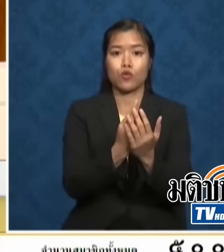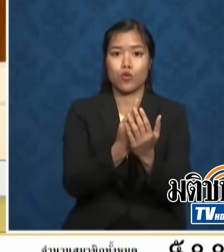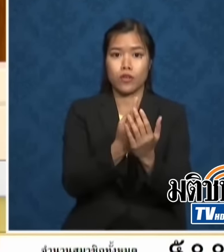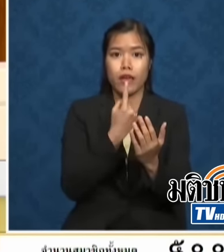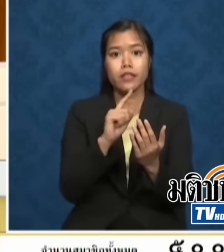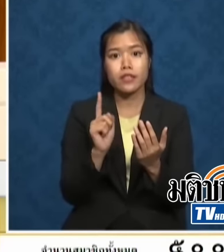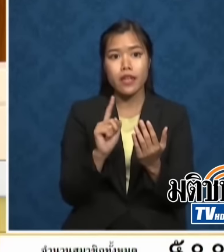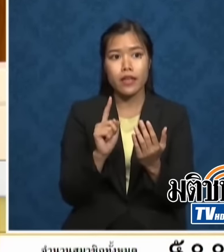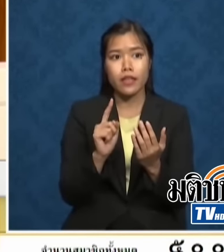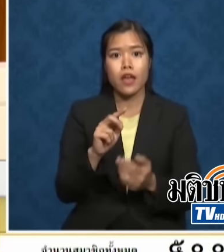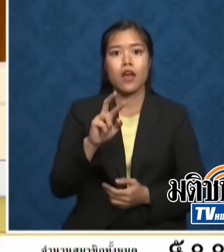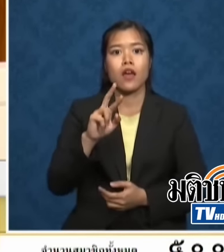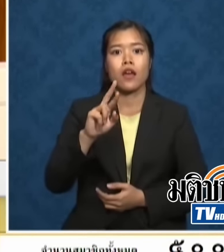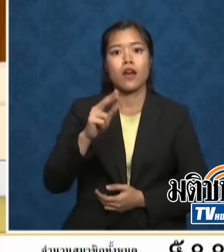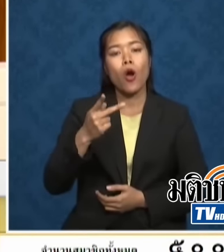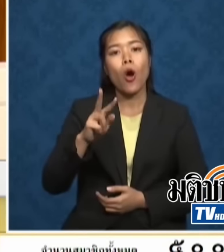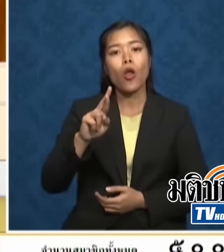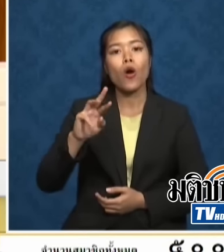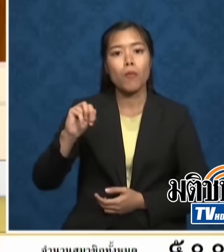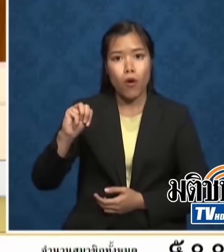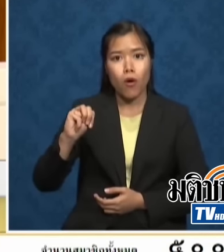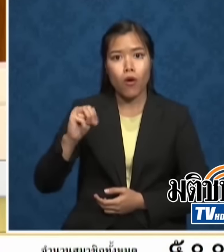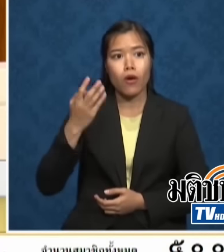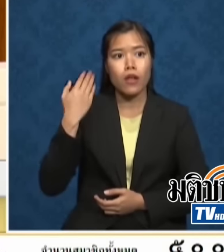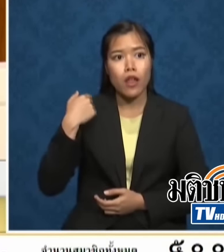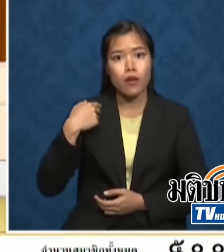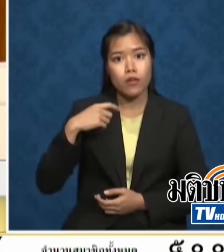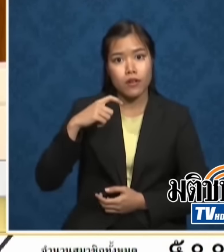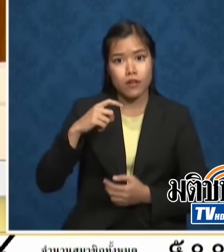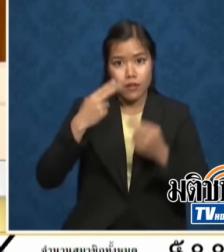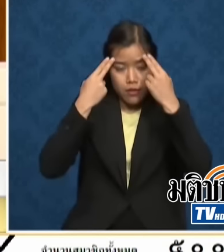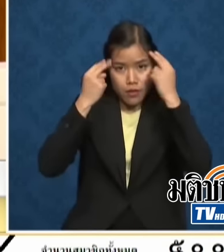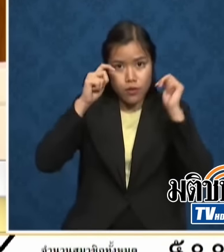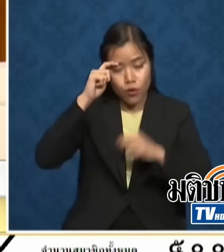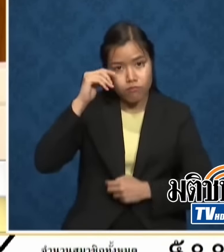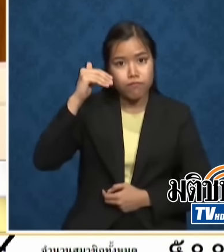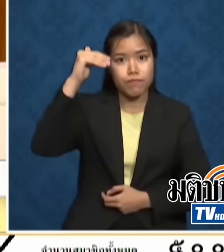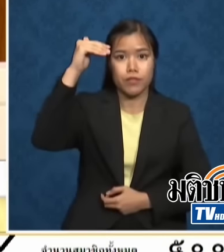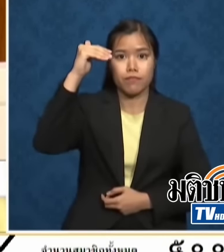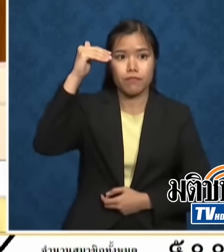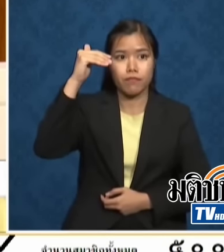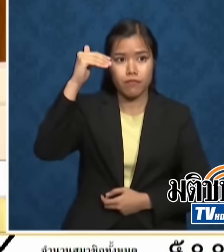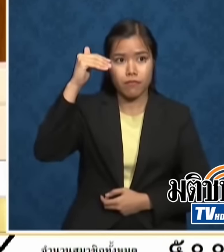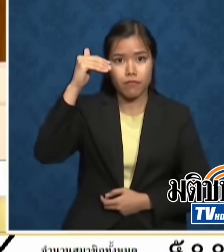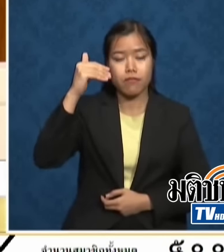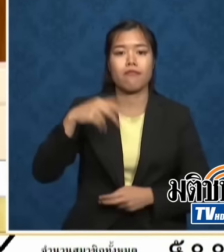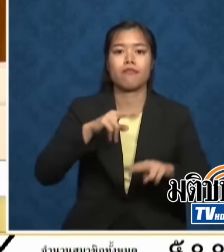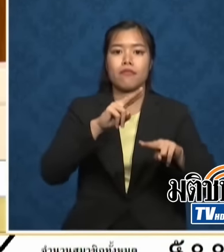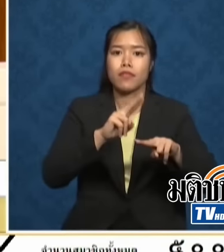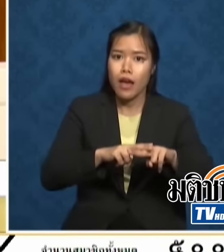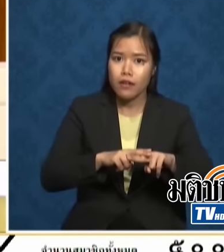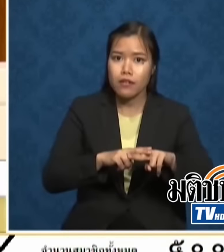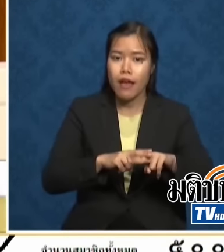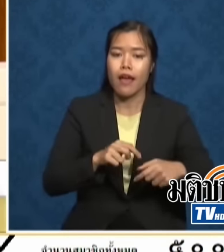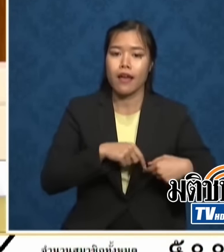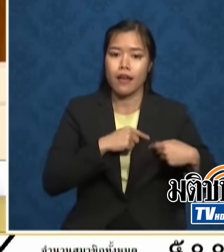ของคณะรัฐมนตรีนะครับเมื่อสักครู่ท่านนายกรัฐมนตรีท่านเศรษฐาทวีสินท่านก็นะครับมานั่งและให้ก